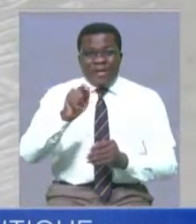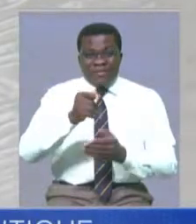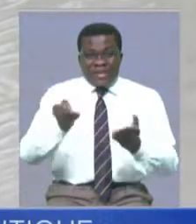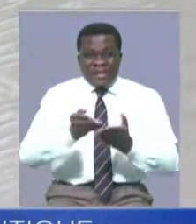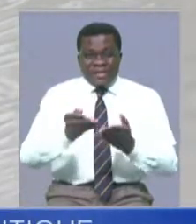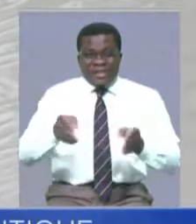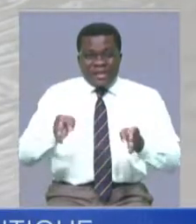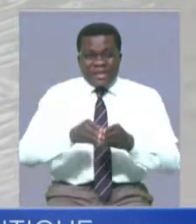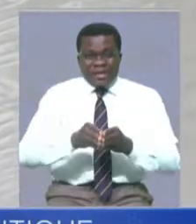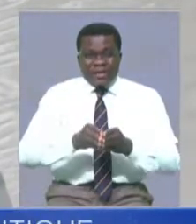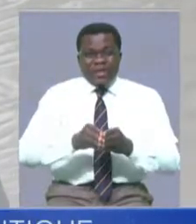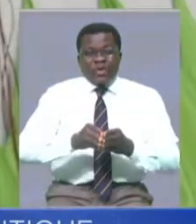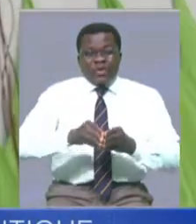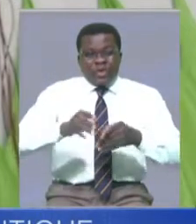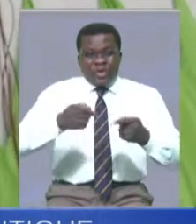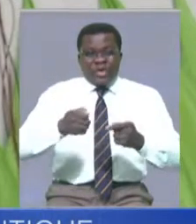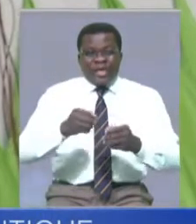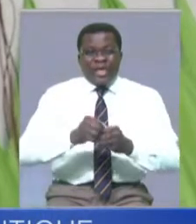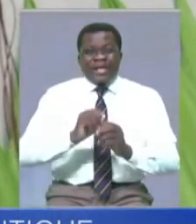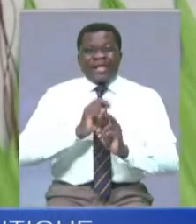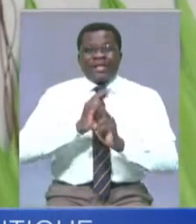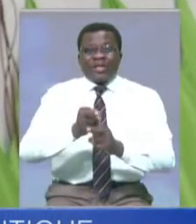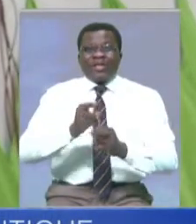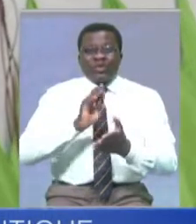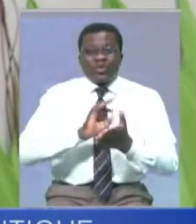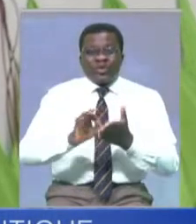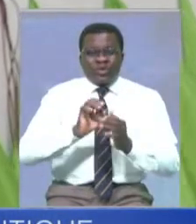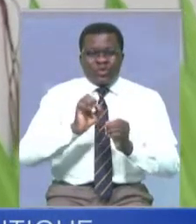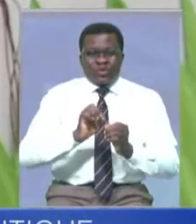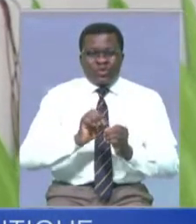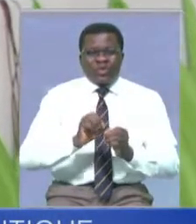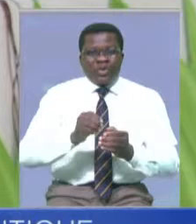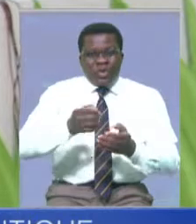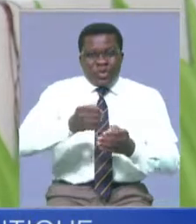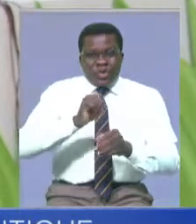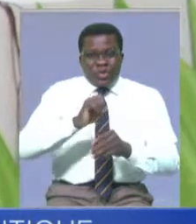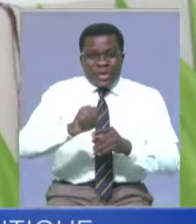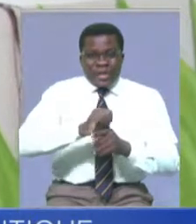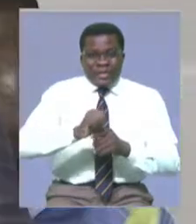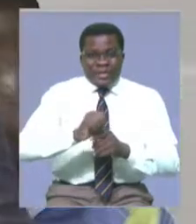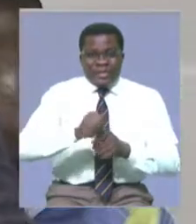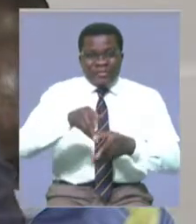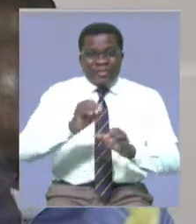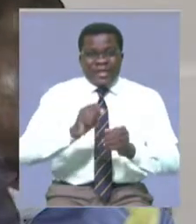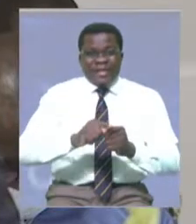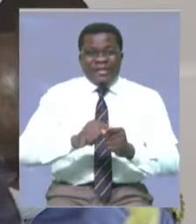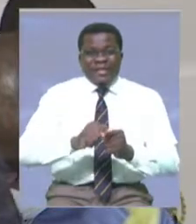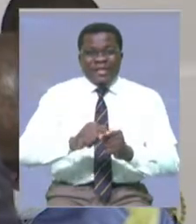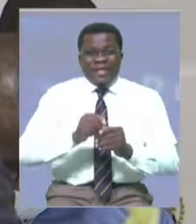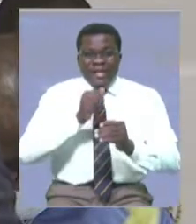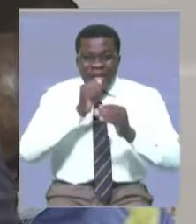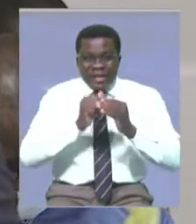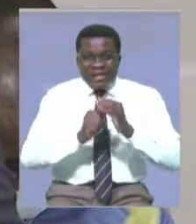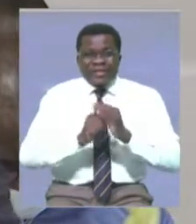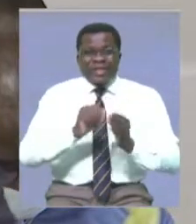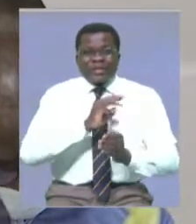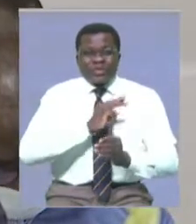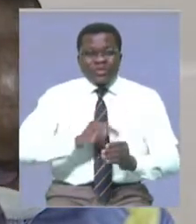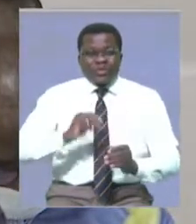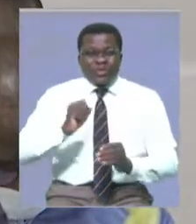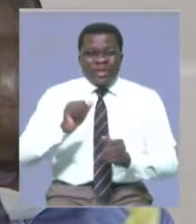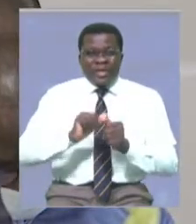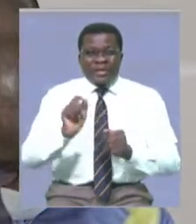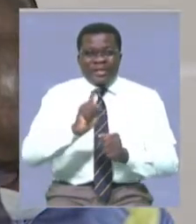la séance prend l'allure d'une reddition de comptes, un exercice laissé à la discrétion du maire.